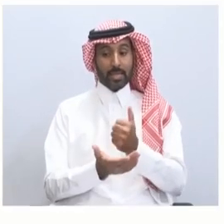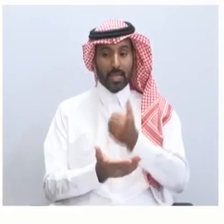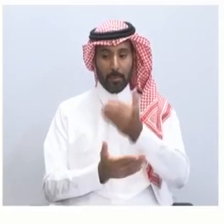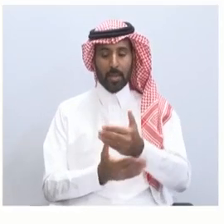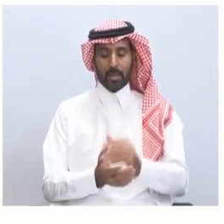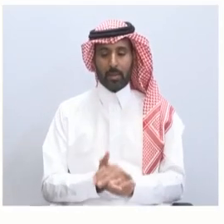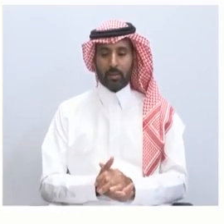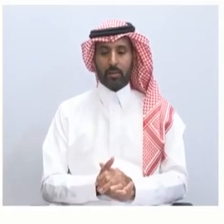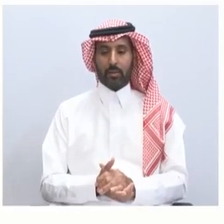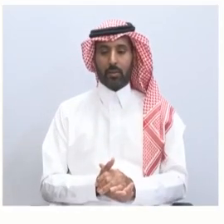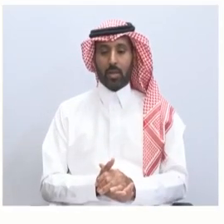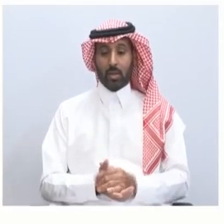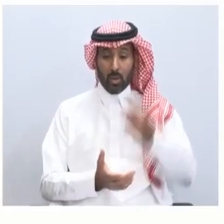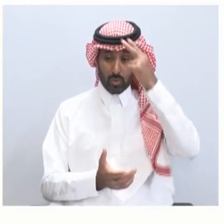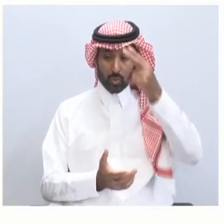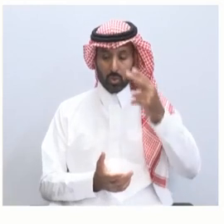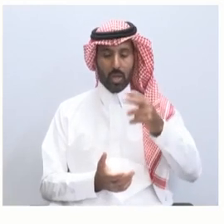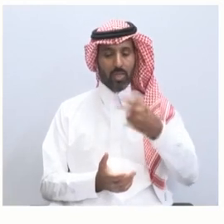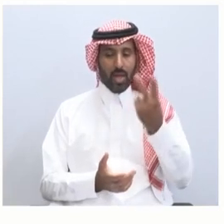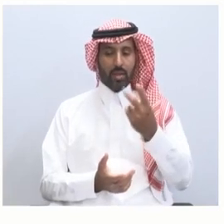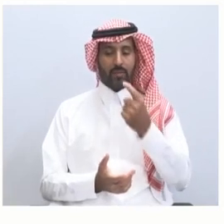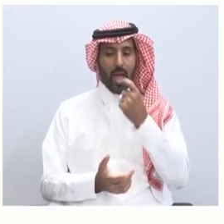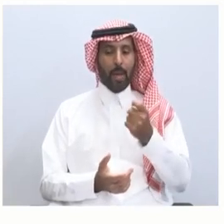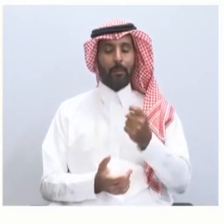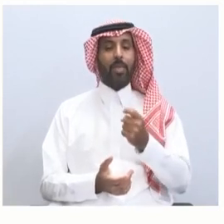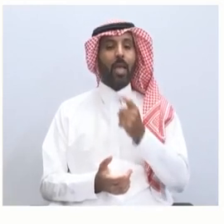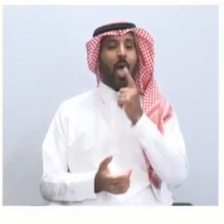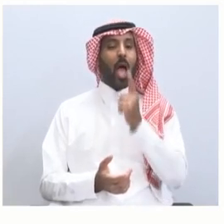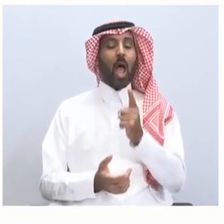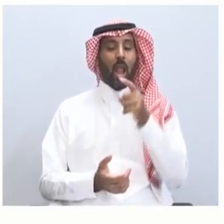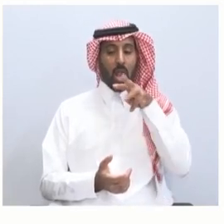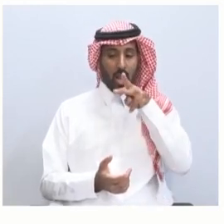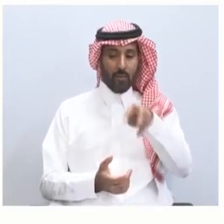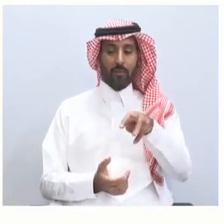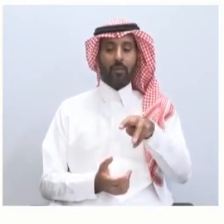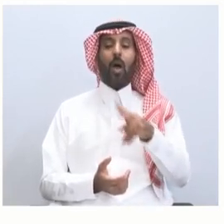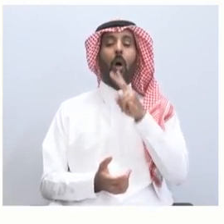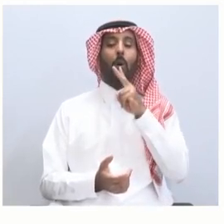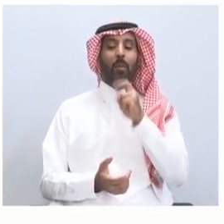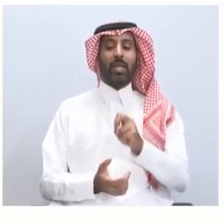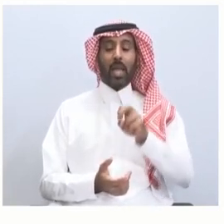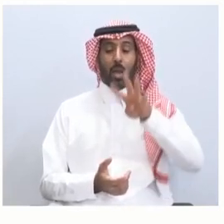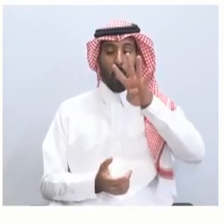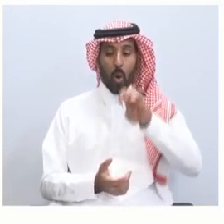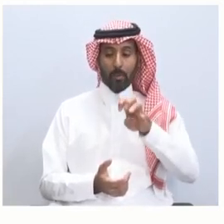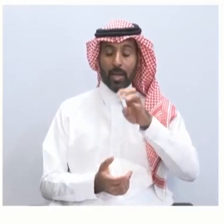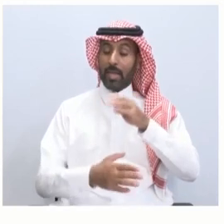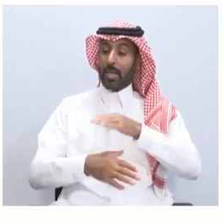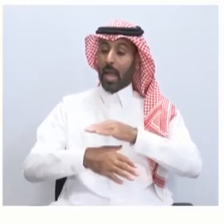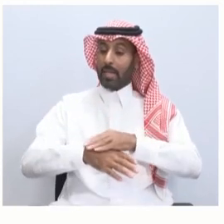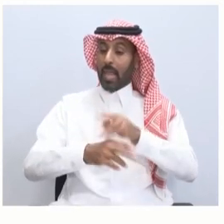تاسست الدوله السعوديه الثانيه في عام 1240 على يد الامام تركي بن